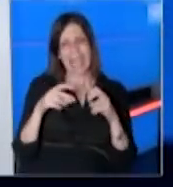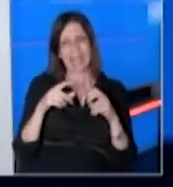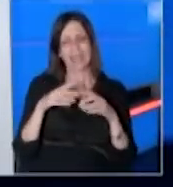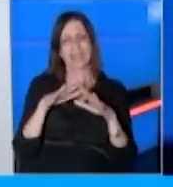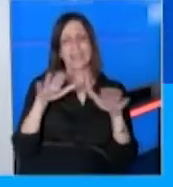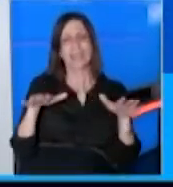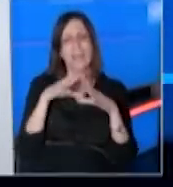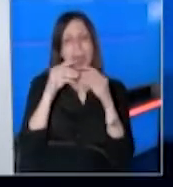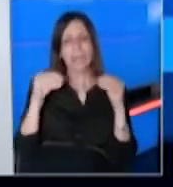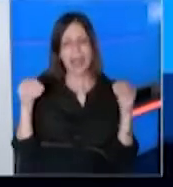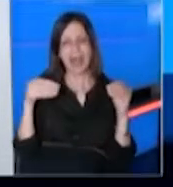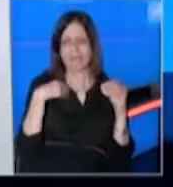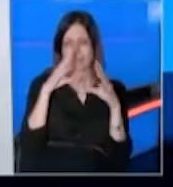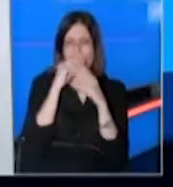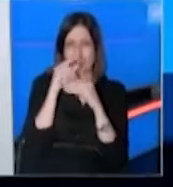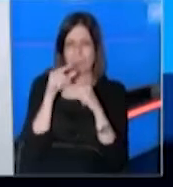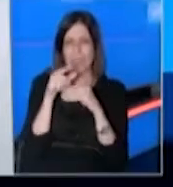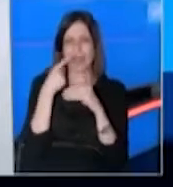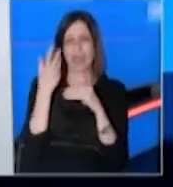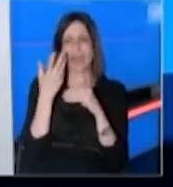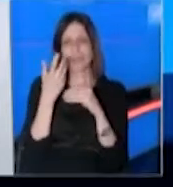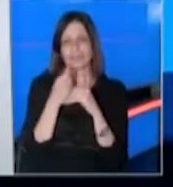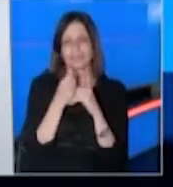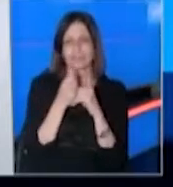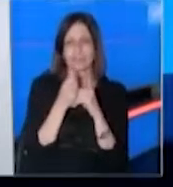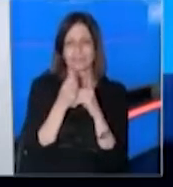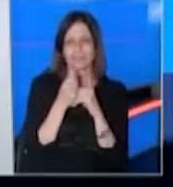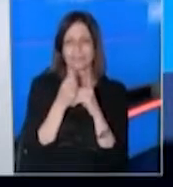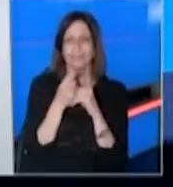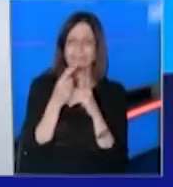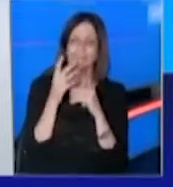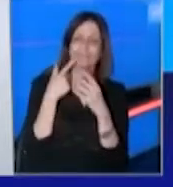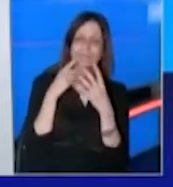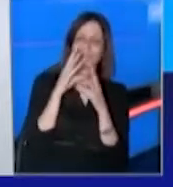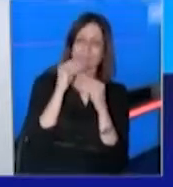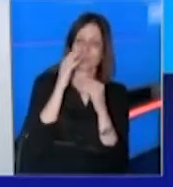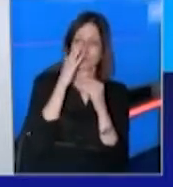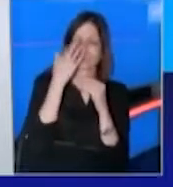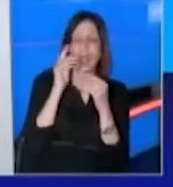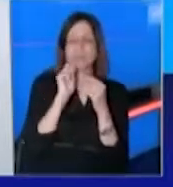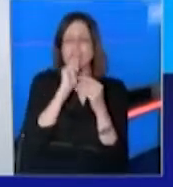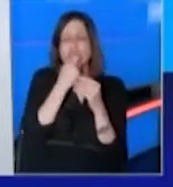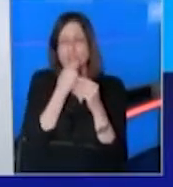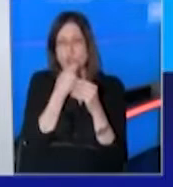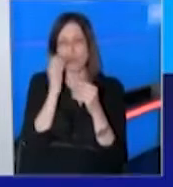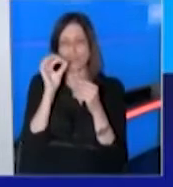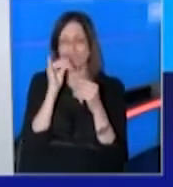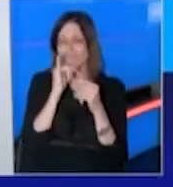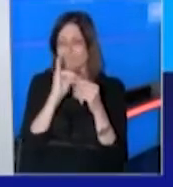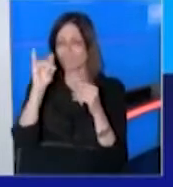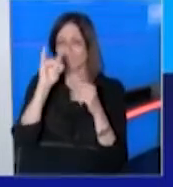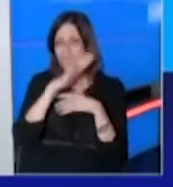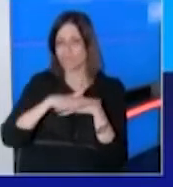אנחנו בעצם עוברים לדבר על ה-Mystery Magical Tour, שאנחנו בעיקר מדברים על המיסטוריות שבעניין הזה